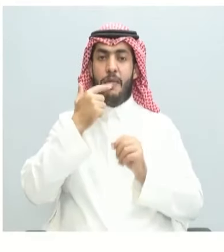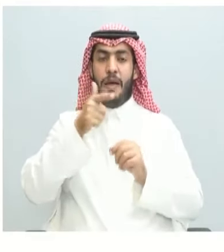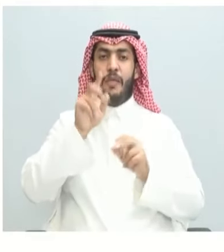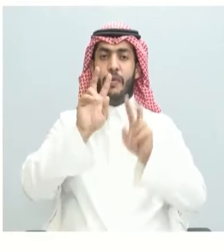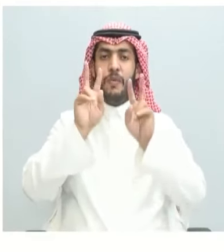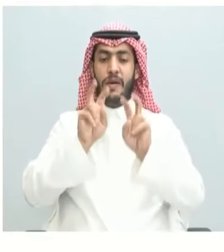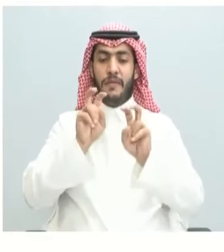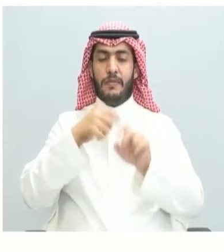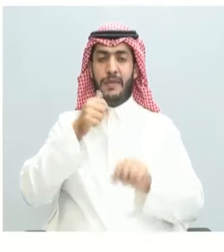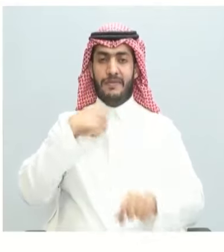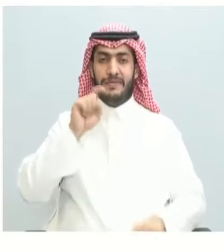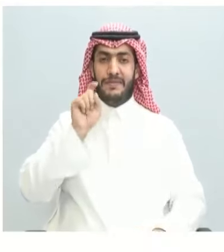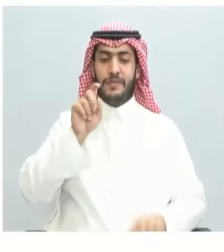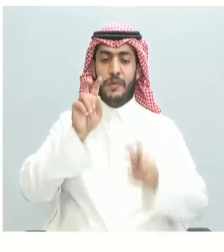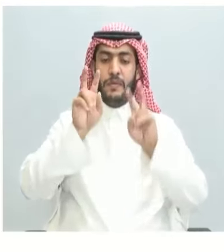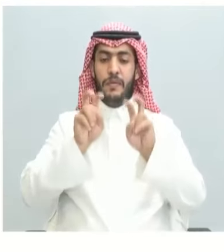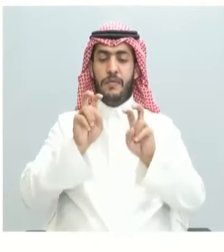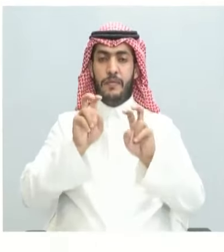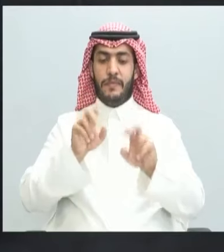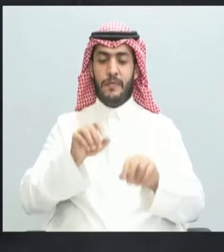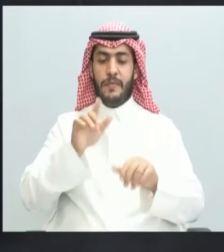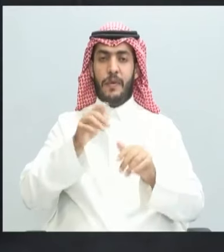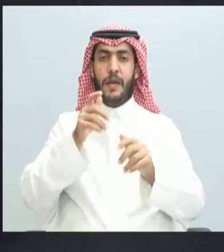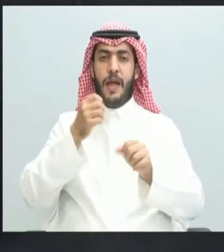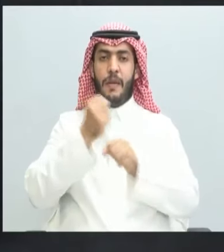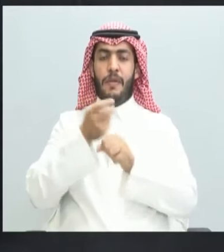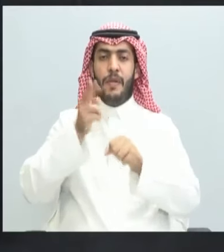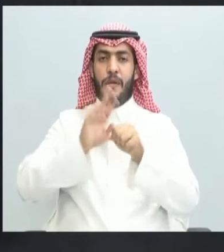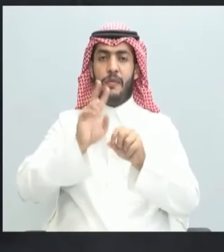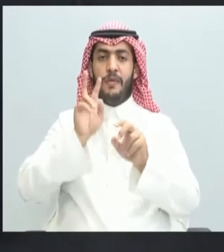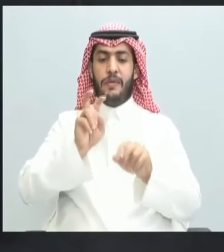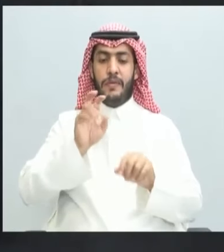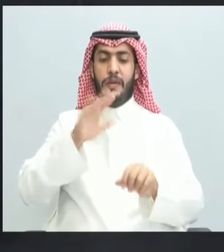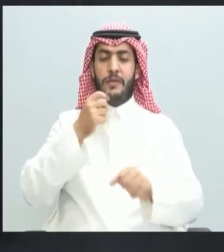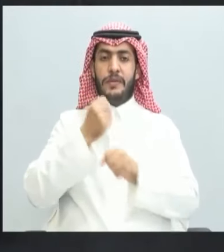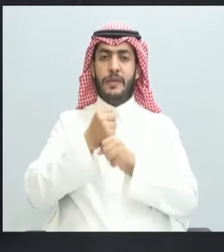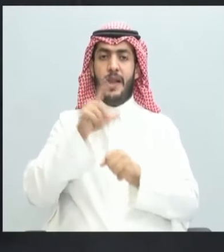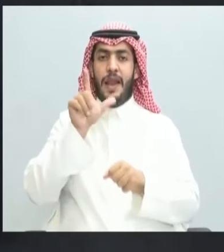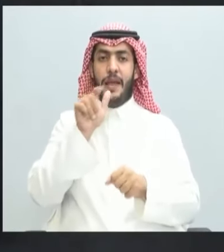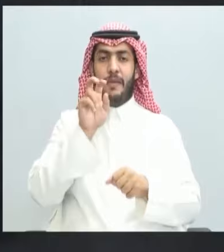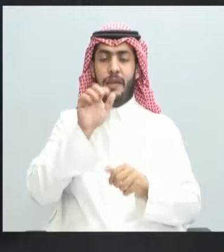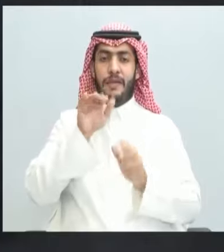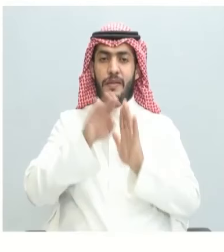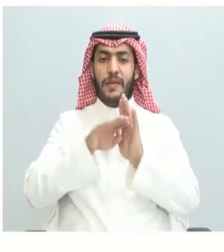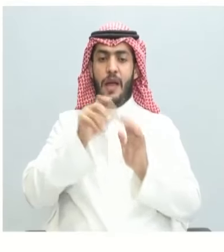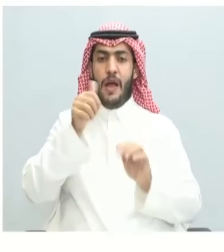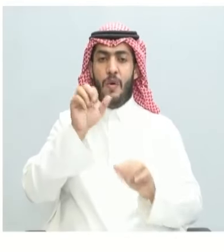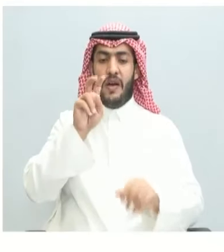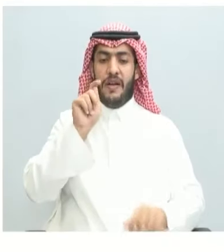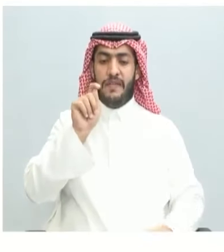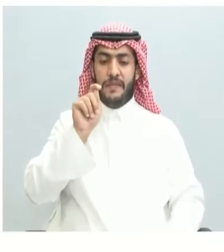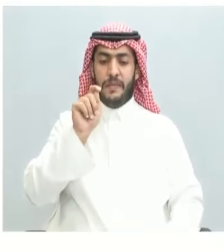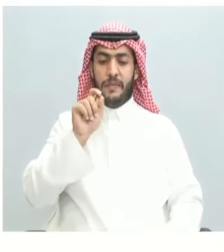علامه الستوب استطيع الضغط عليها وبالتالي اقوم بايقاف عمليه التكرار او ان استخدم لبنه اسمها لبنه اوقف